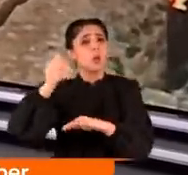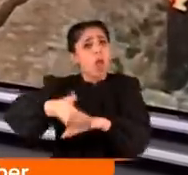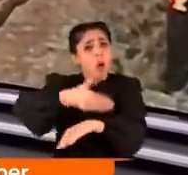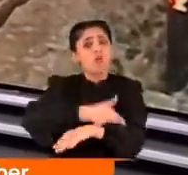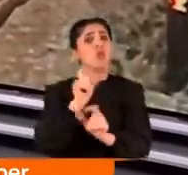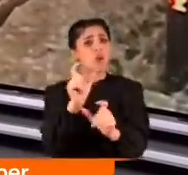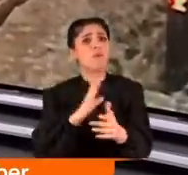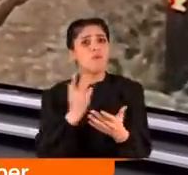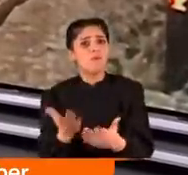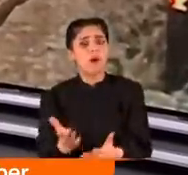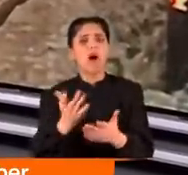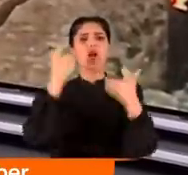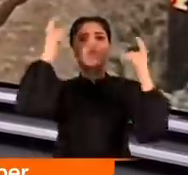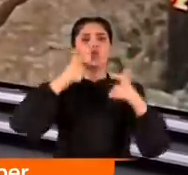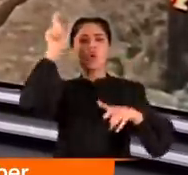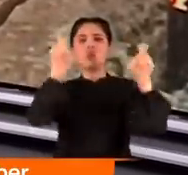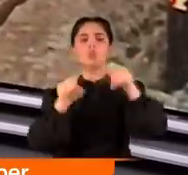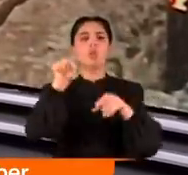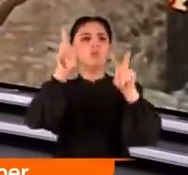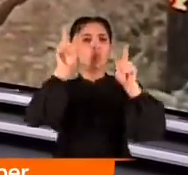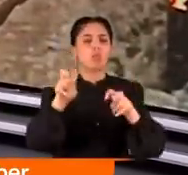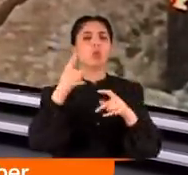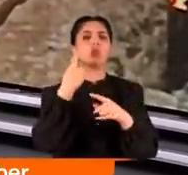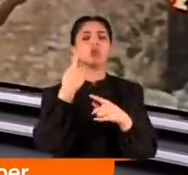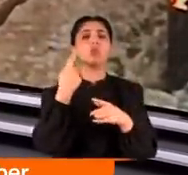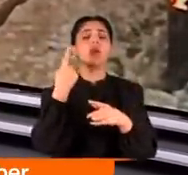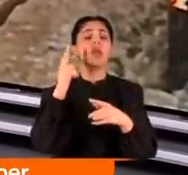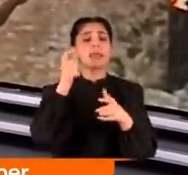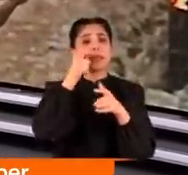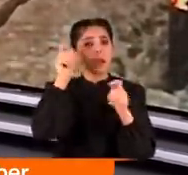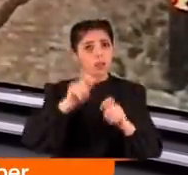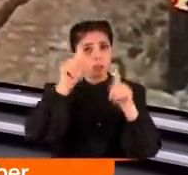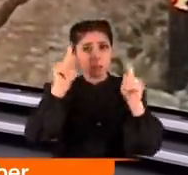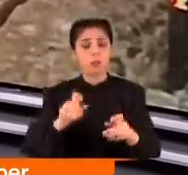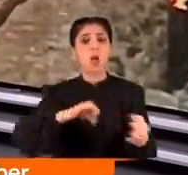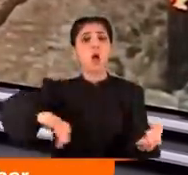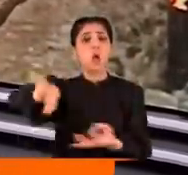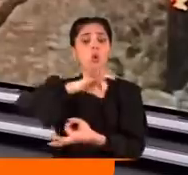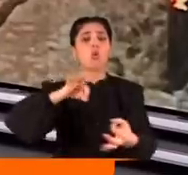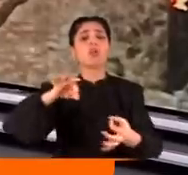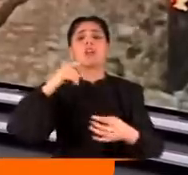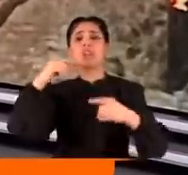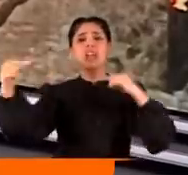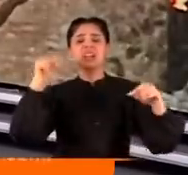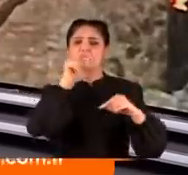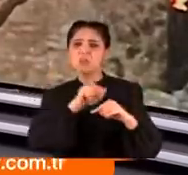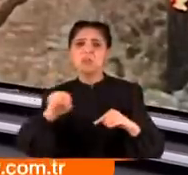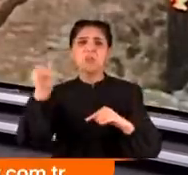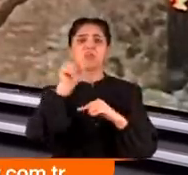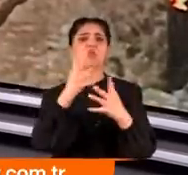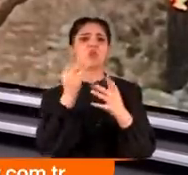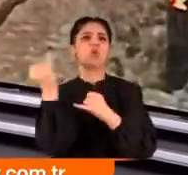uyarılar gelmişti. Ama sorumlular konuyu ne kadar önemsedi, ortaya çıkan koordinasyon eksikliği, bunlar